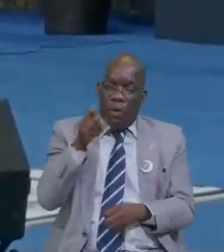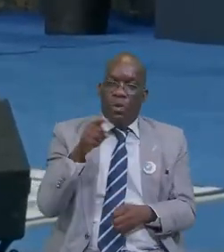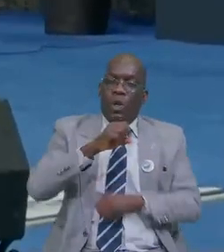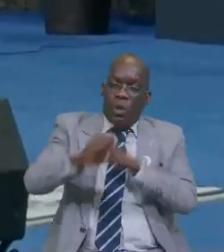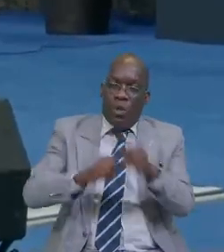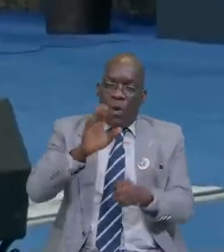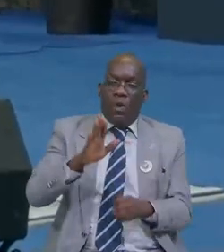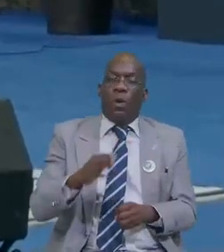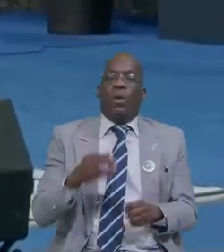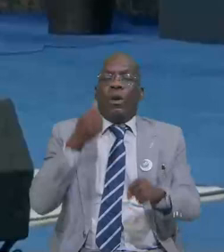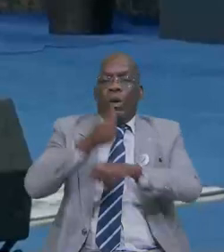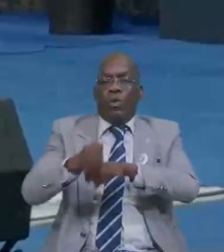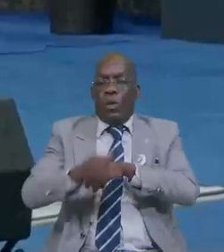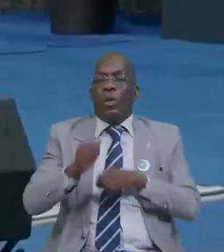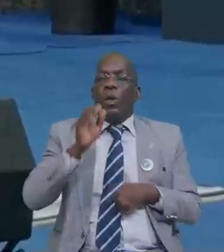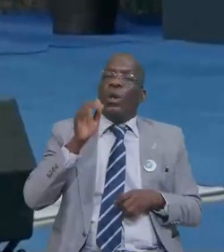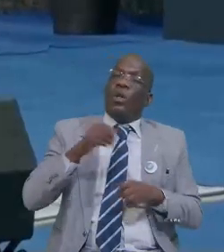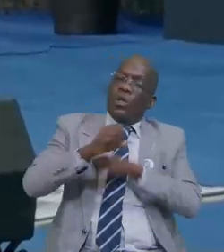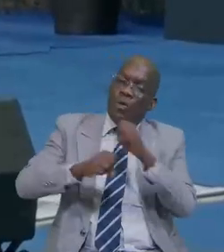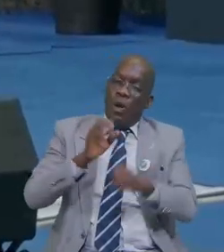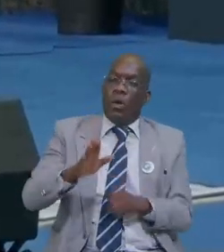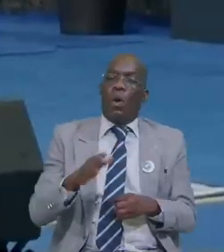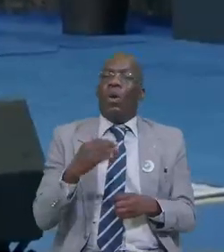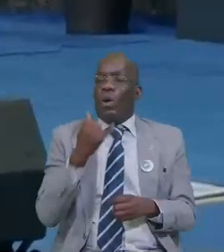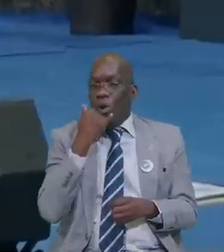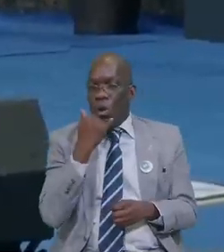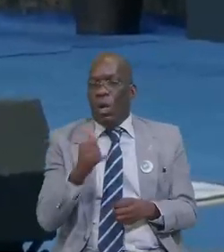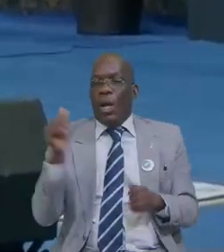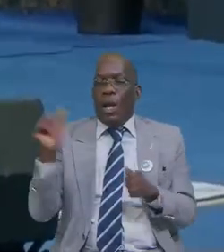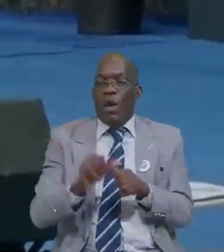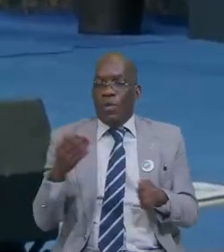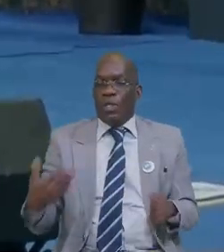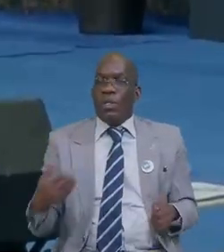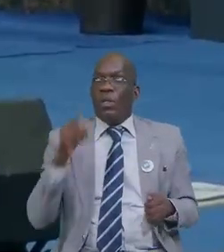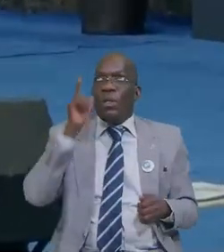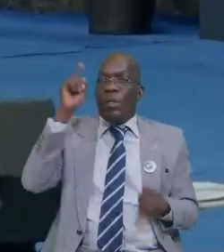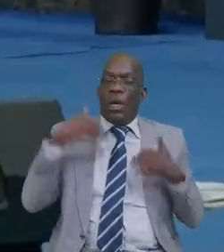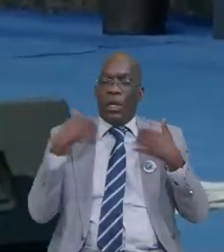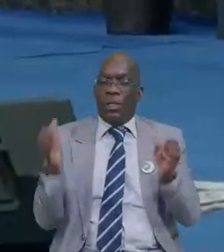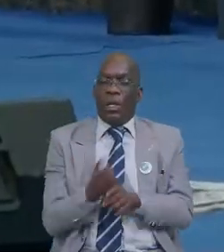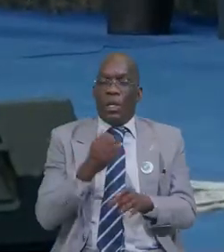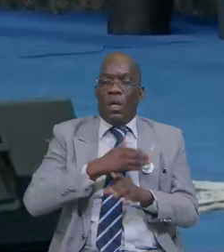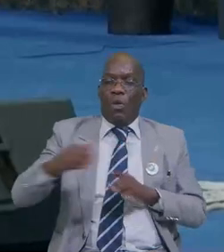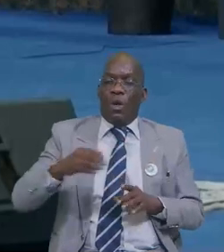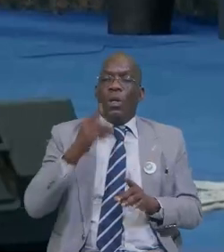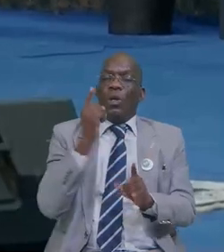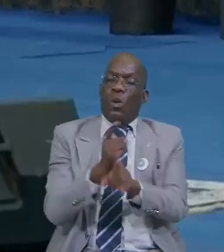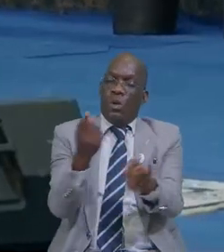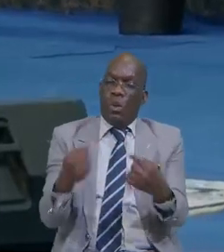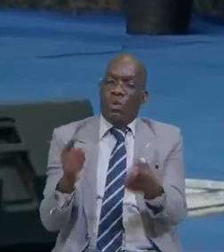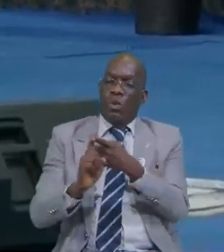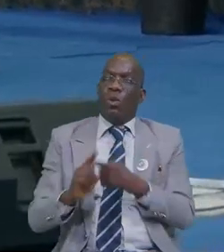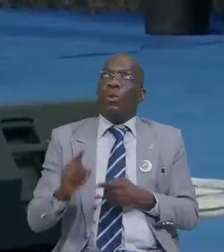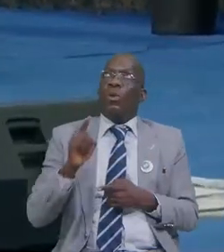souffert à cause de toi, de ta pollution, de tes péchés. Il a tout ôté. Et tu dois venir à lui